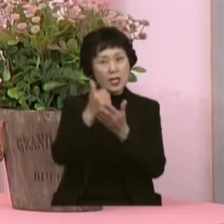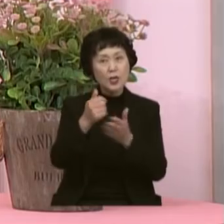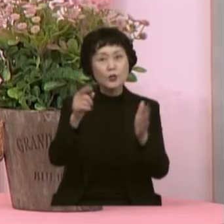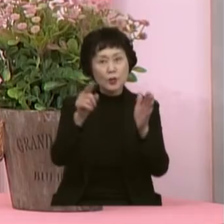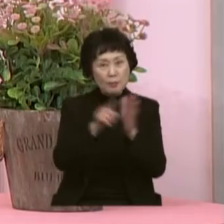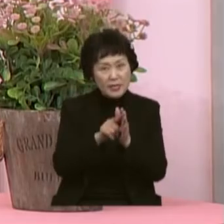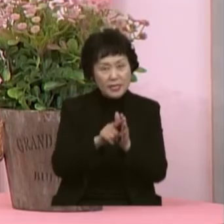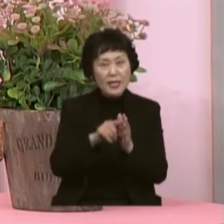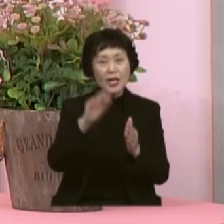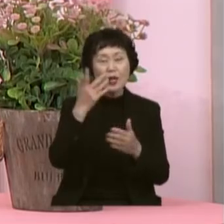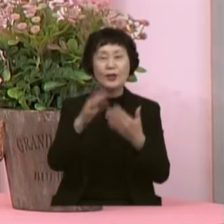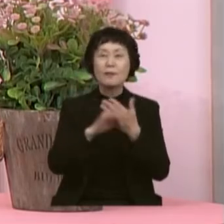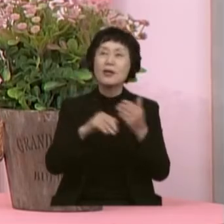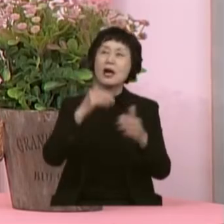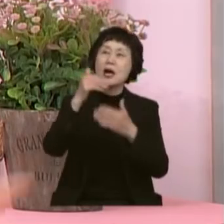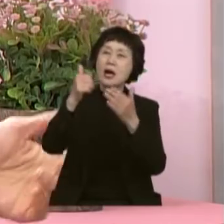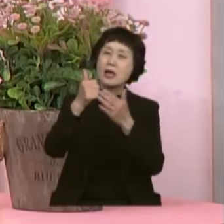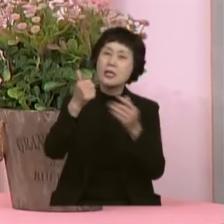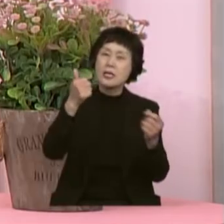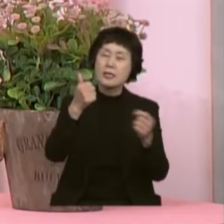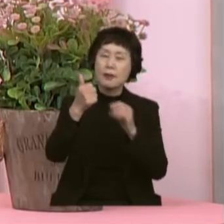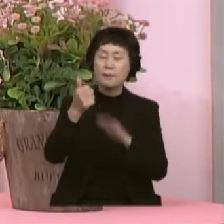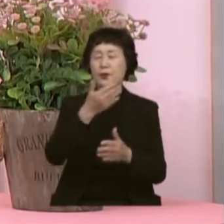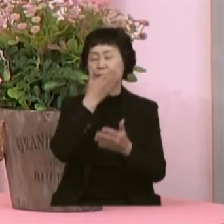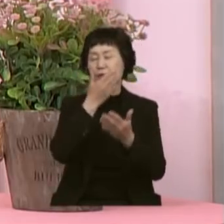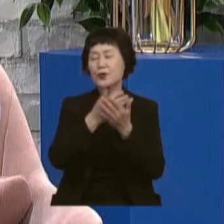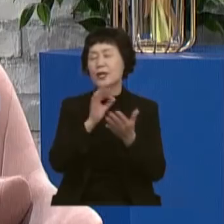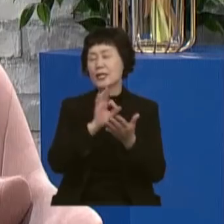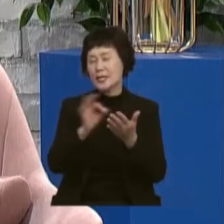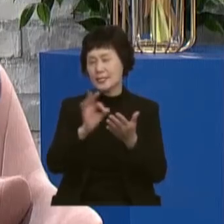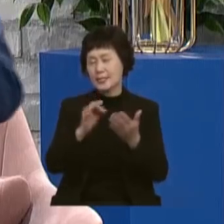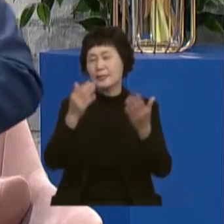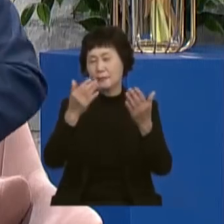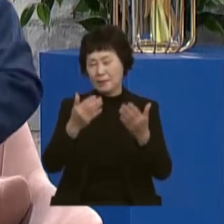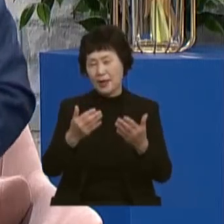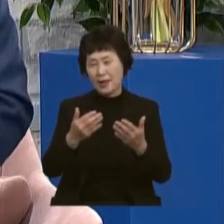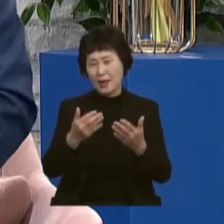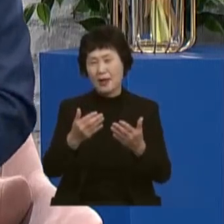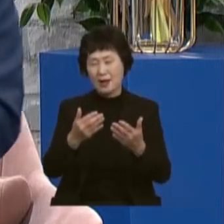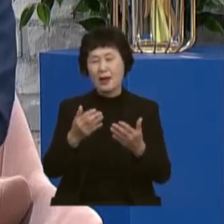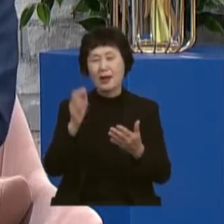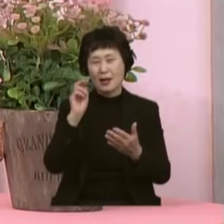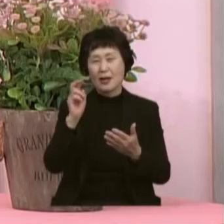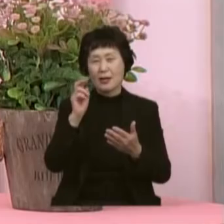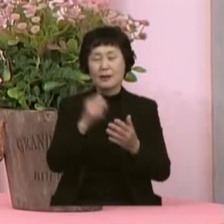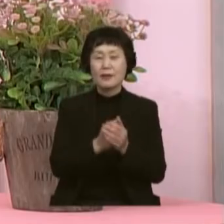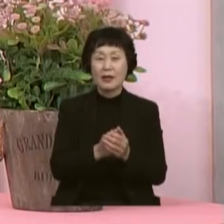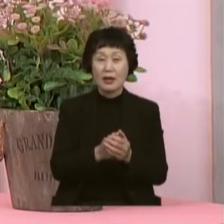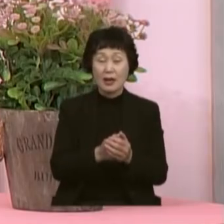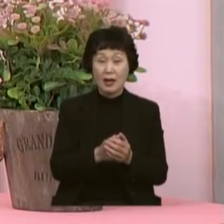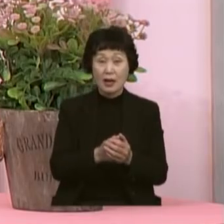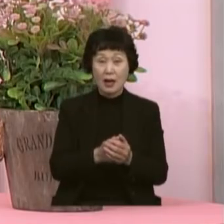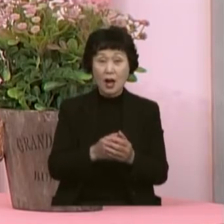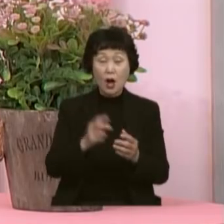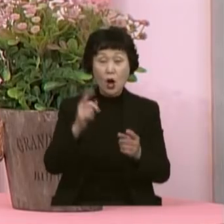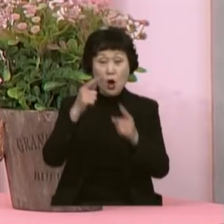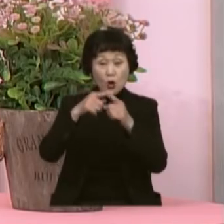이게 흉기였고 무기였고 노래만 네. 잘하면 되지. 내가 뭐 막 그랬는데 교회 가서는 용돈 받는 거고. 아 그거 가지고 막 술도 먹고